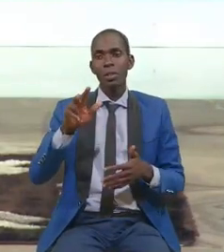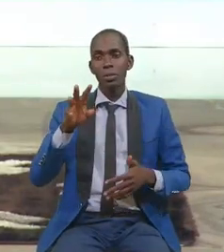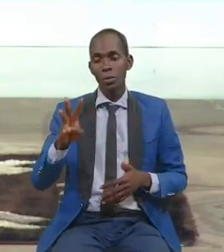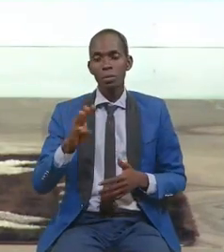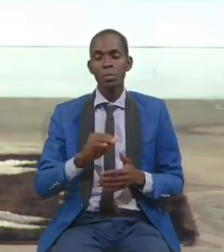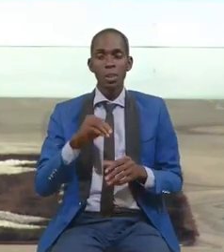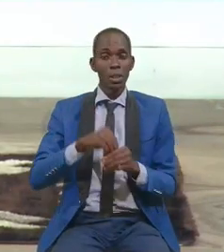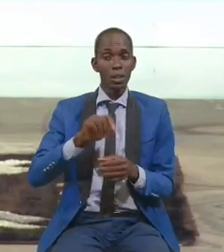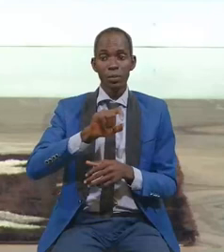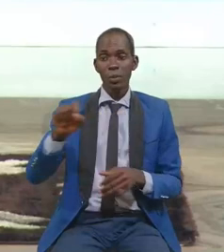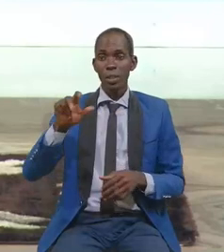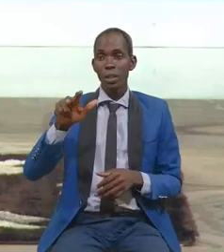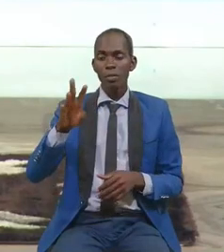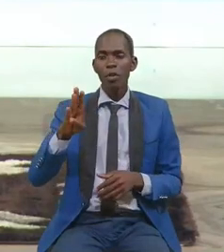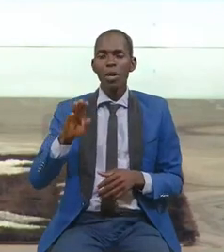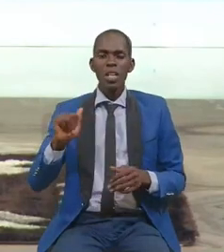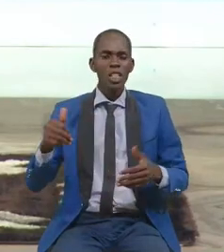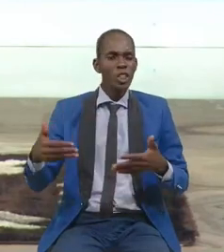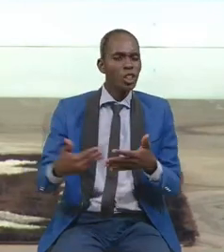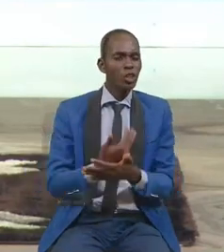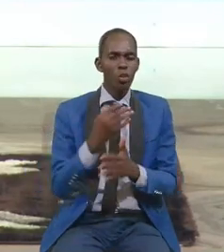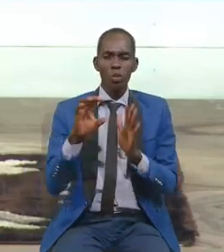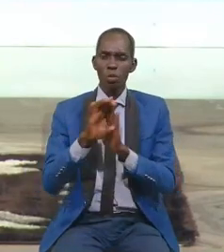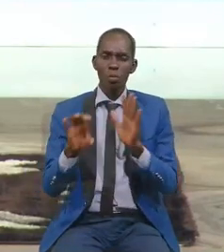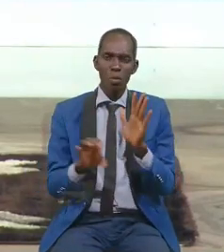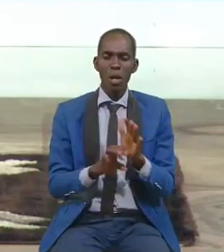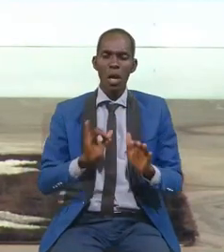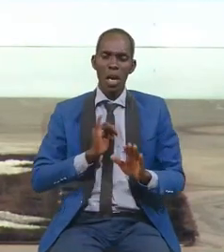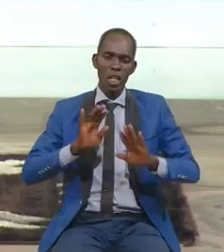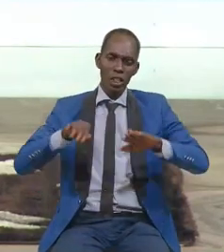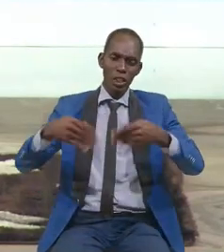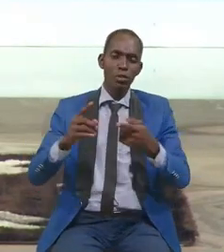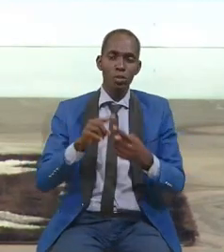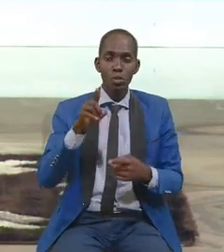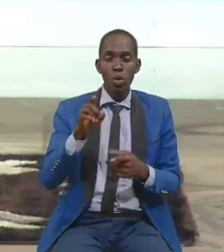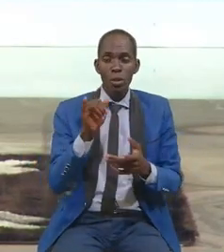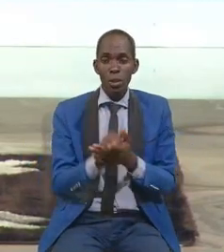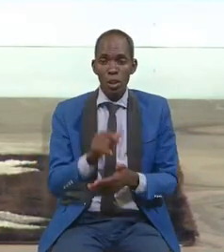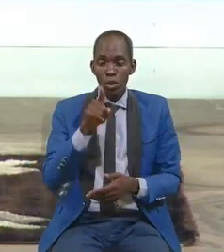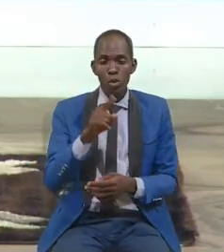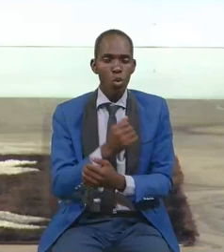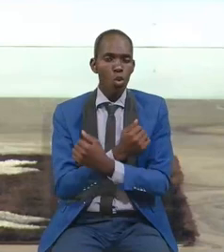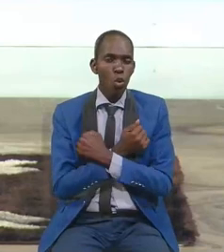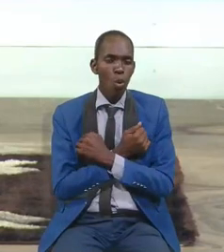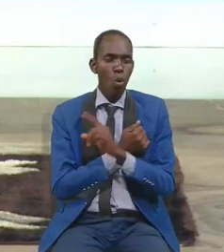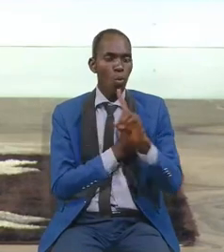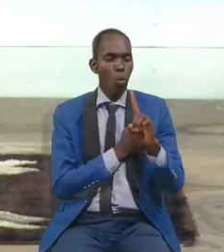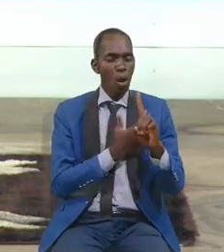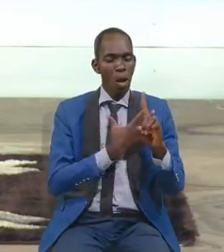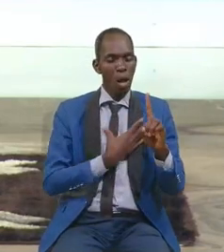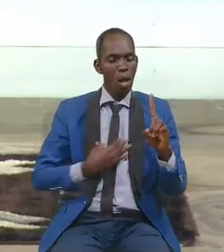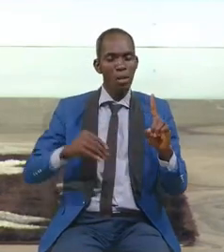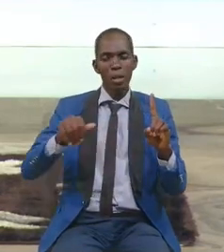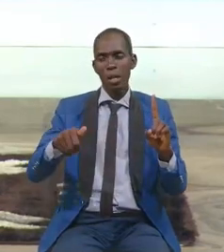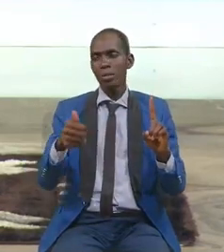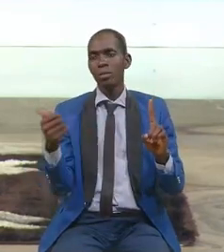34, je vous donne un commandement nouveau, aimez-vous les uns les autres. Ce n'est